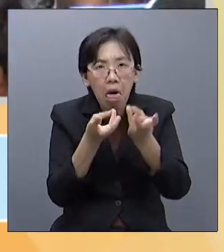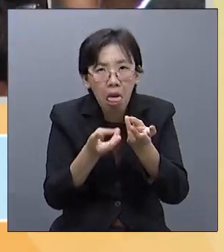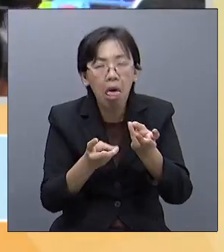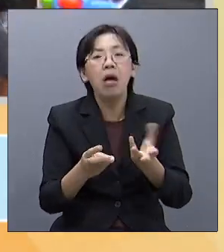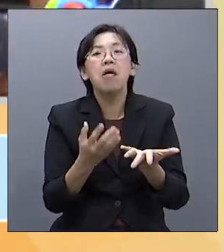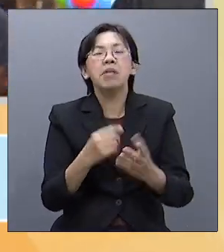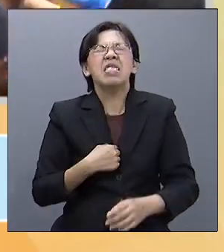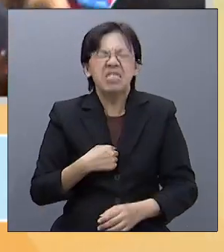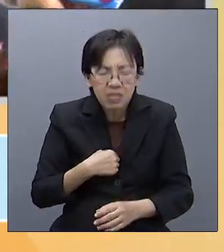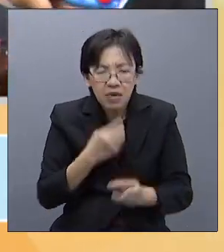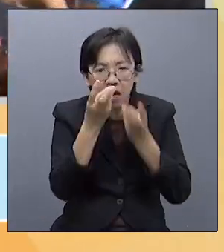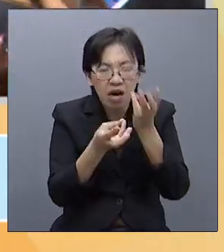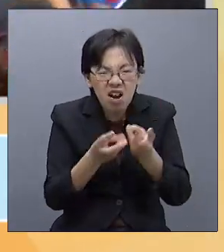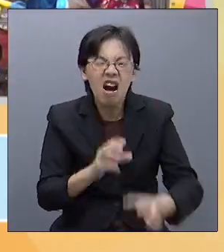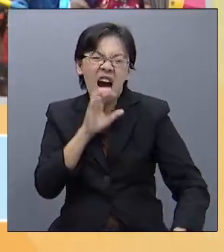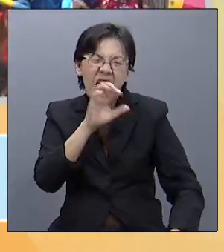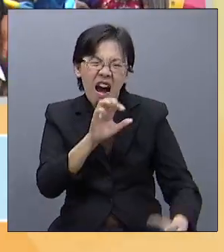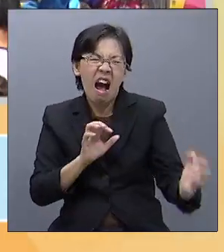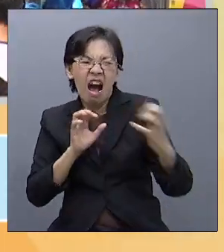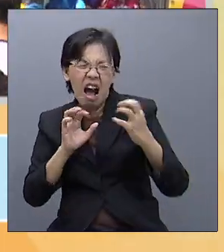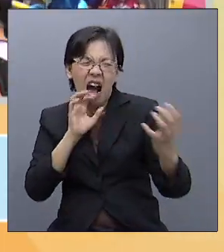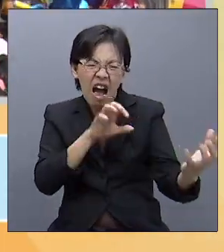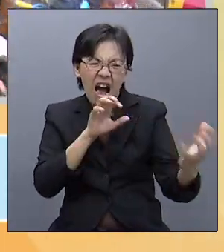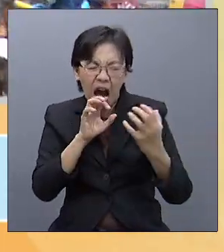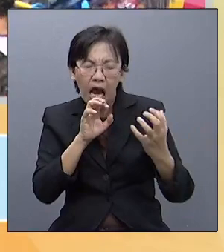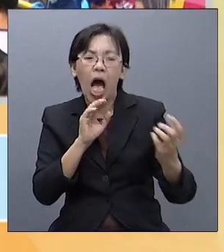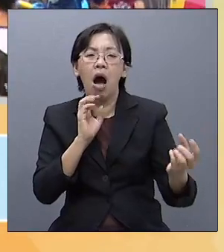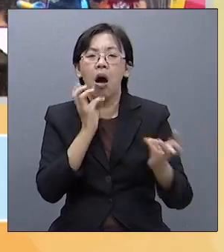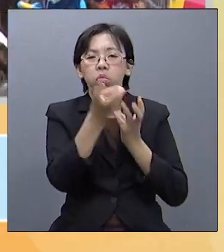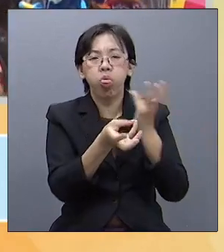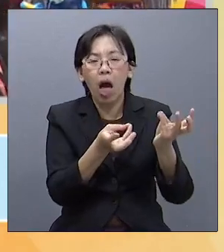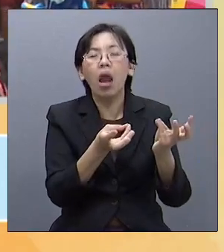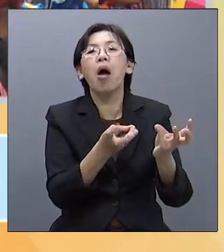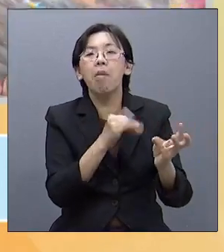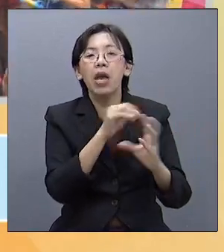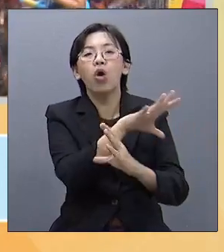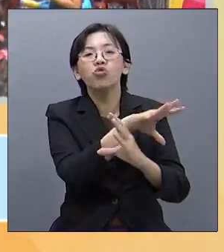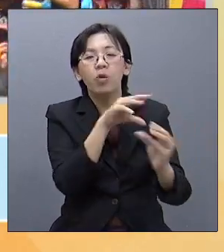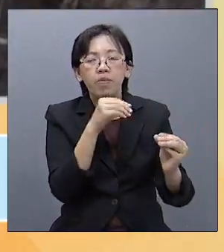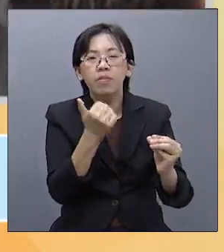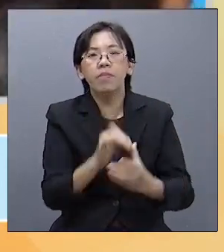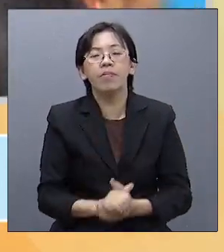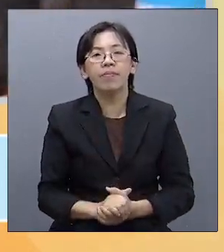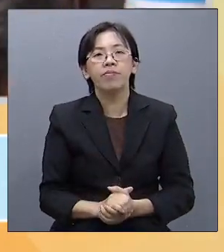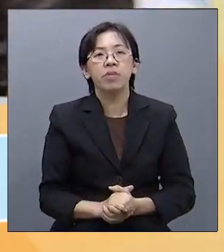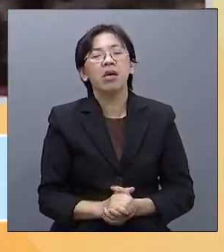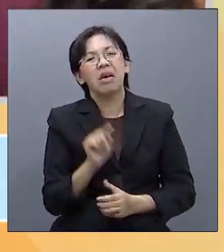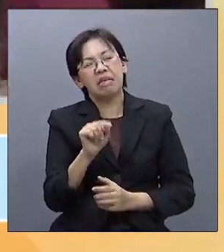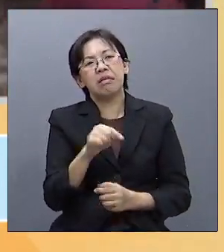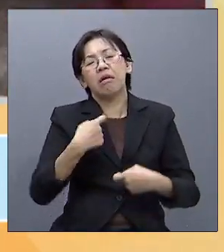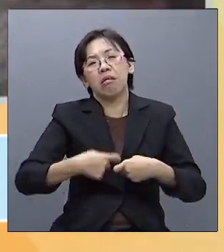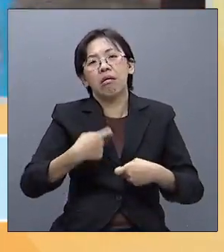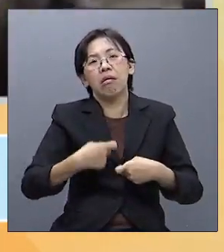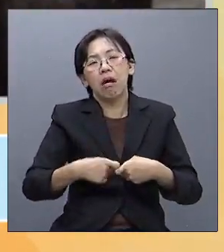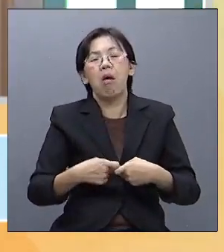ในบริเวณใกล้ๆหรือตะโกนใส่กันสักนิดหนึ่งครับ ก็น่าจะเป็นอะไรที่ อาจจะห้ามยากหน่อยไหมครับหม